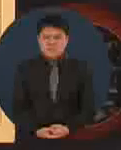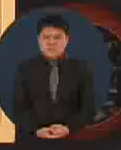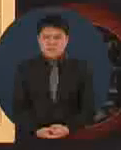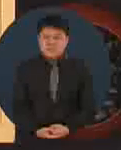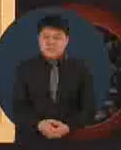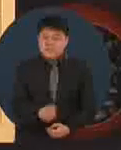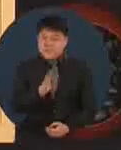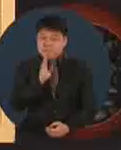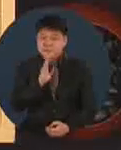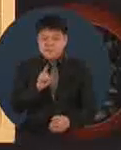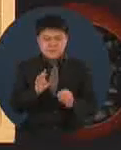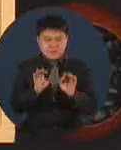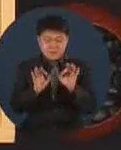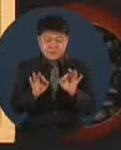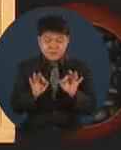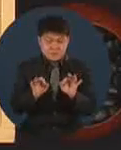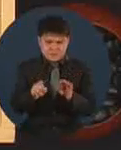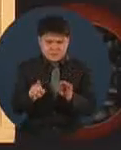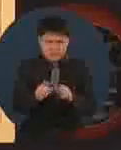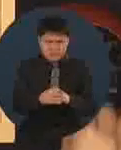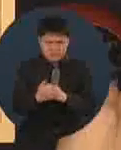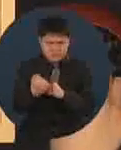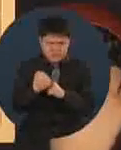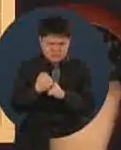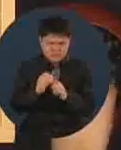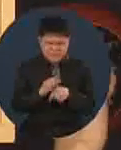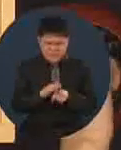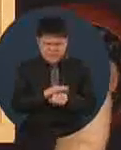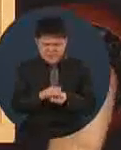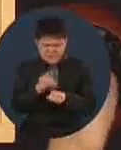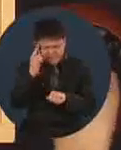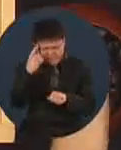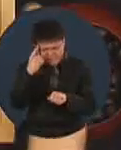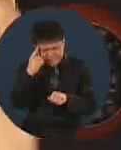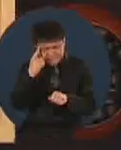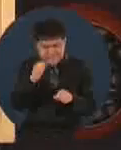네, 사실 저렇게 봉쇄를 당했을 때도 행마를 잘 해야 되는데요.